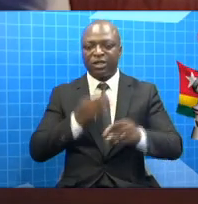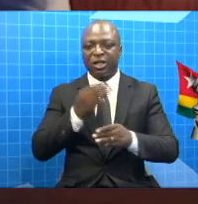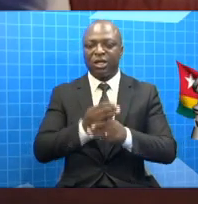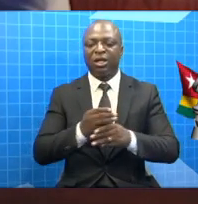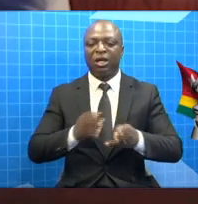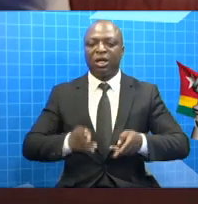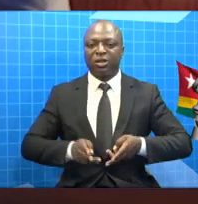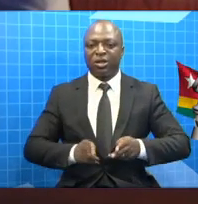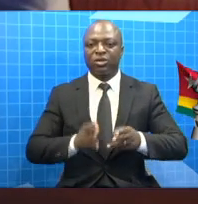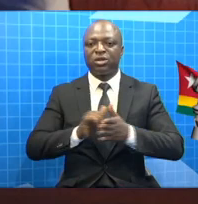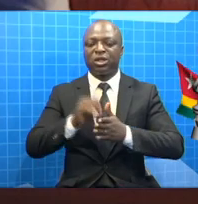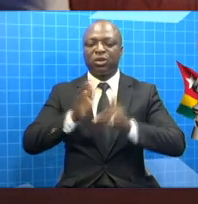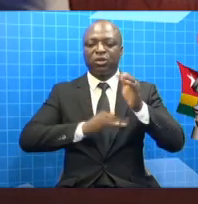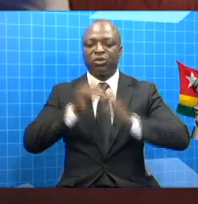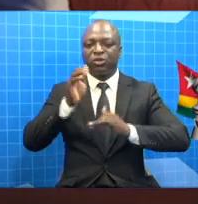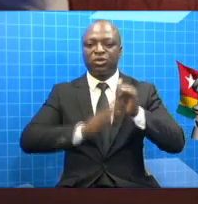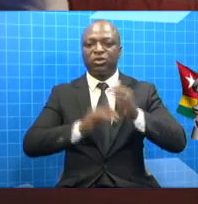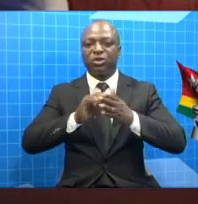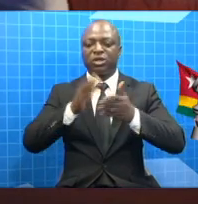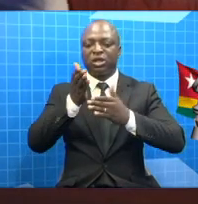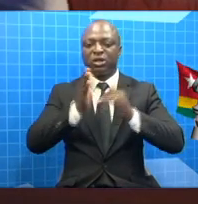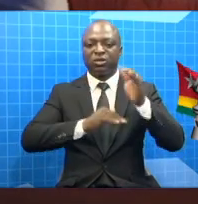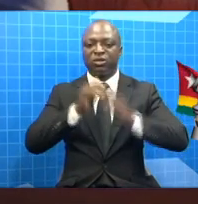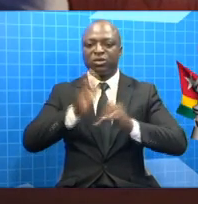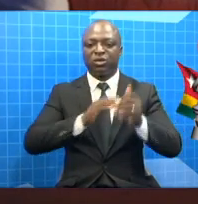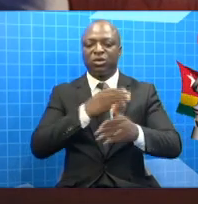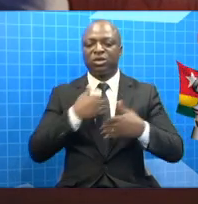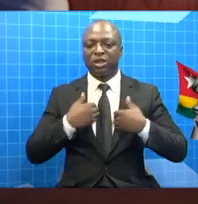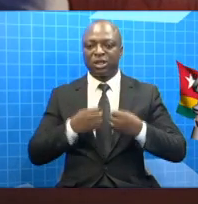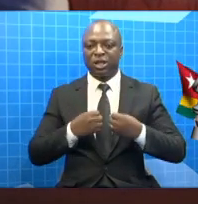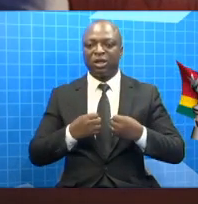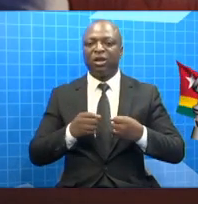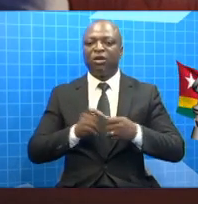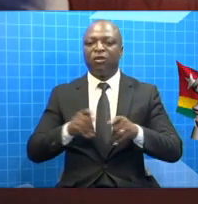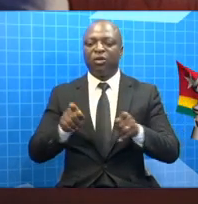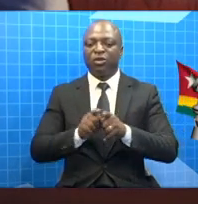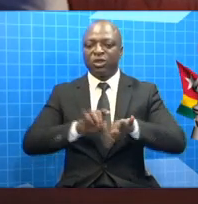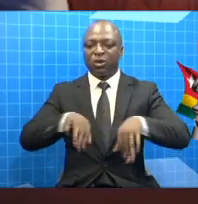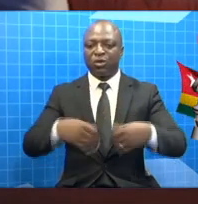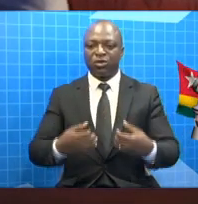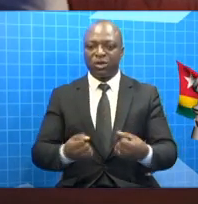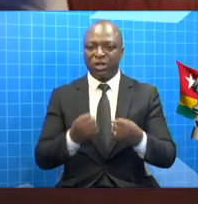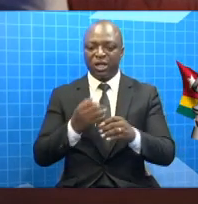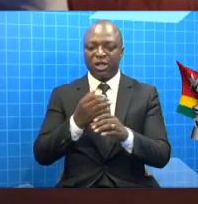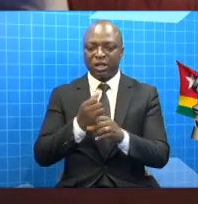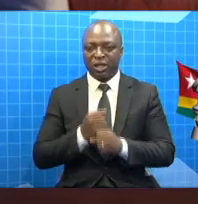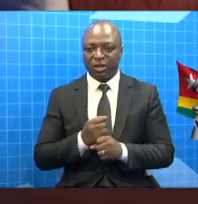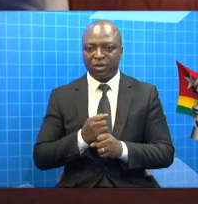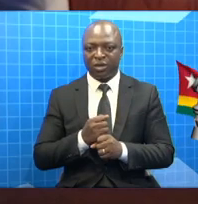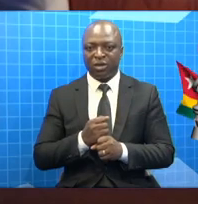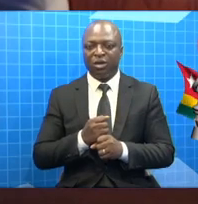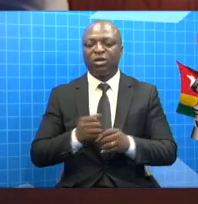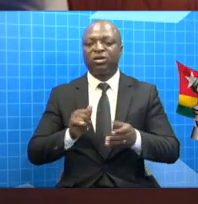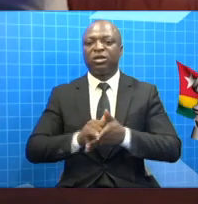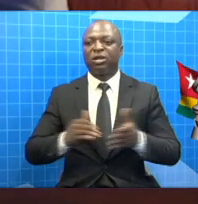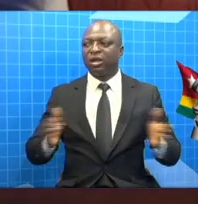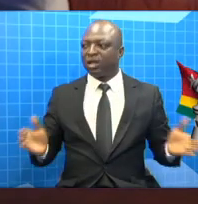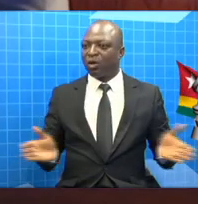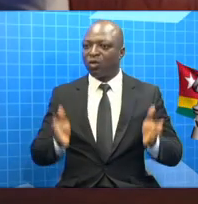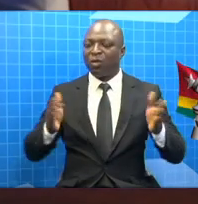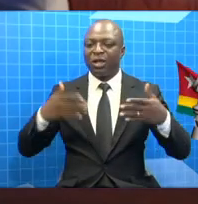l'accélération de la construction des infrastructures de santé vont consolider les acquis. L'engouement déjà